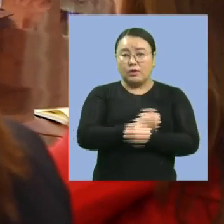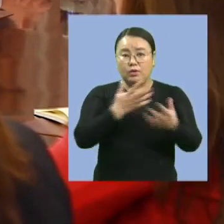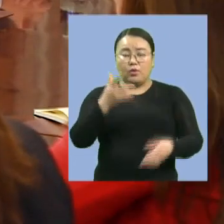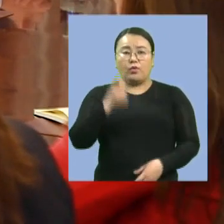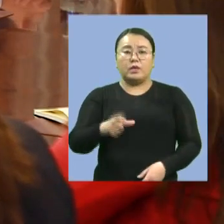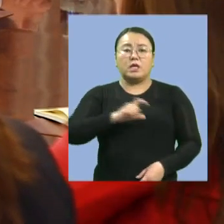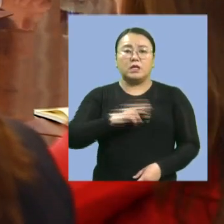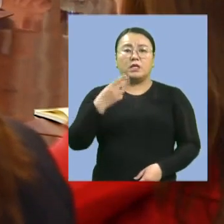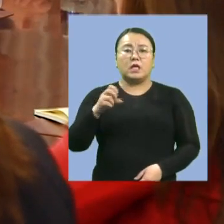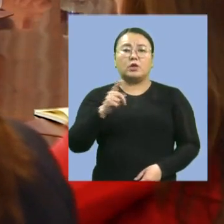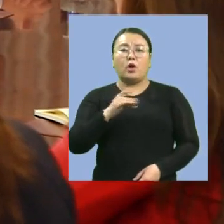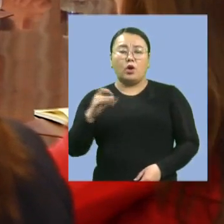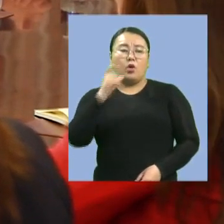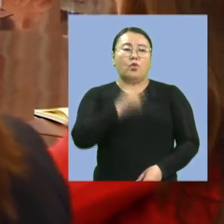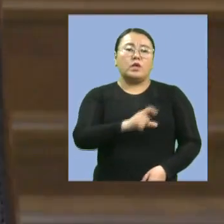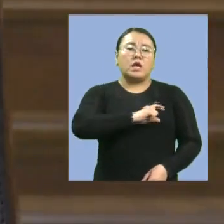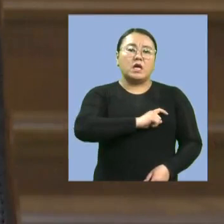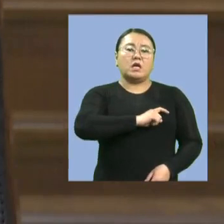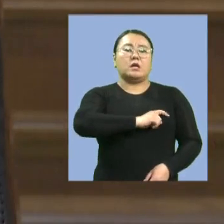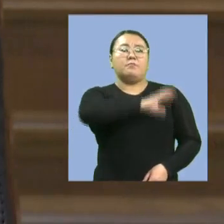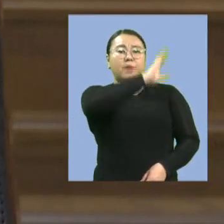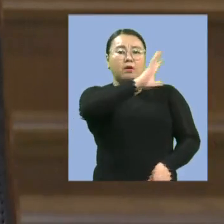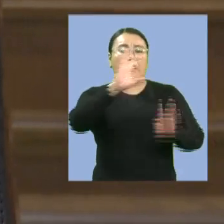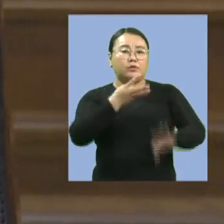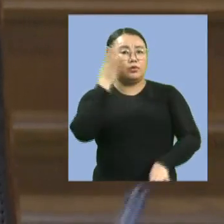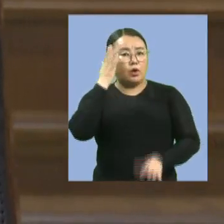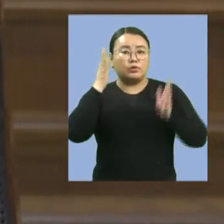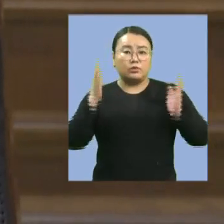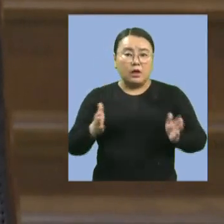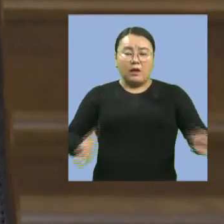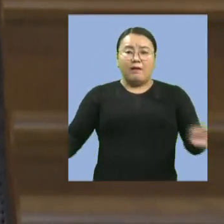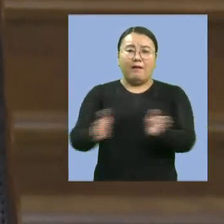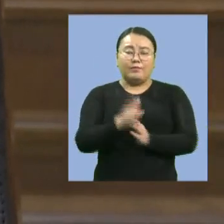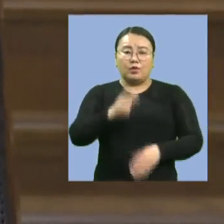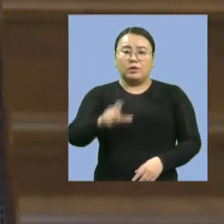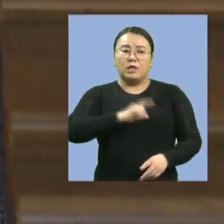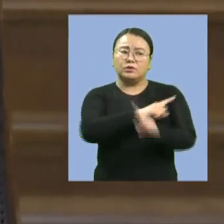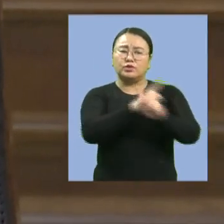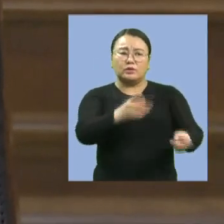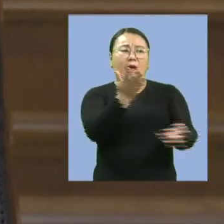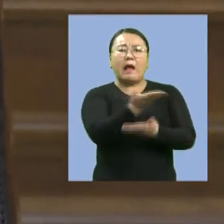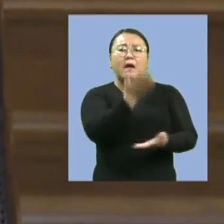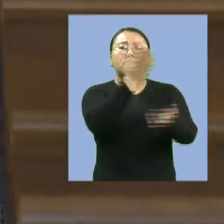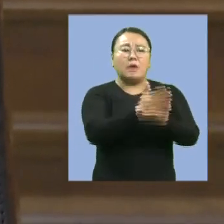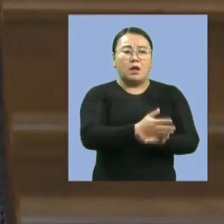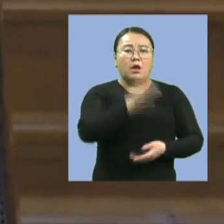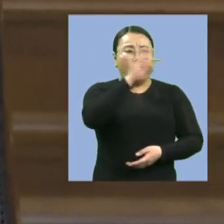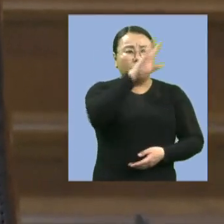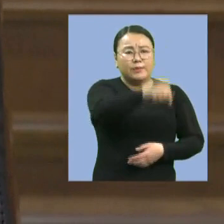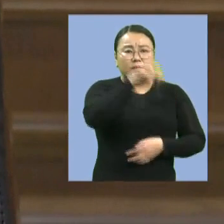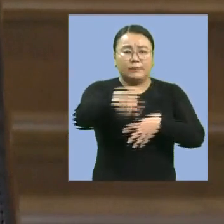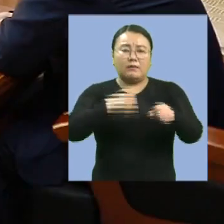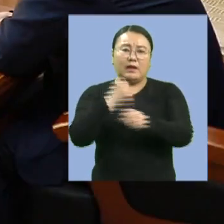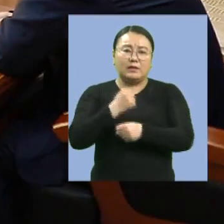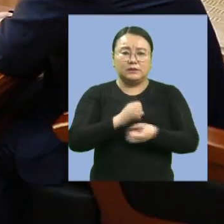хурлын хүний эрхийн дэд хор болон хүний эрхийн үндэсний комиссыг 14 хоногийн хугацаанд хамтран хүний эрхийн зөрчил гарч байгаа газруудад хурц